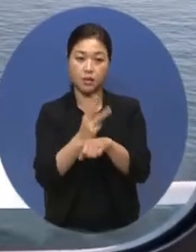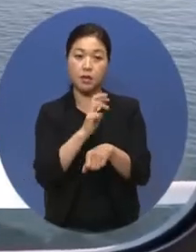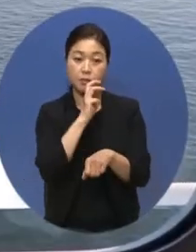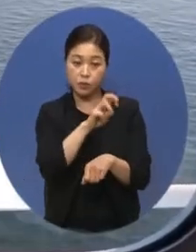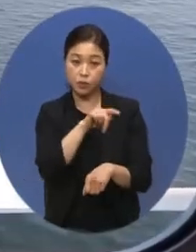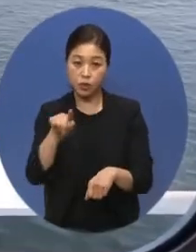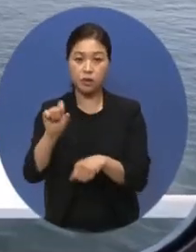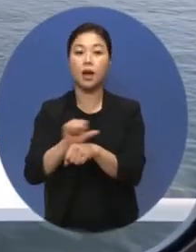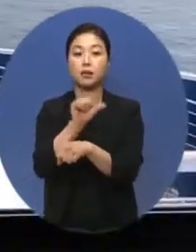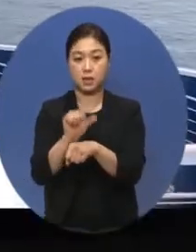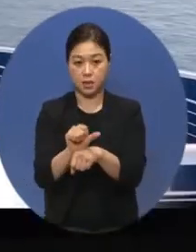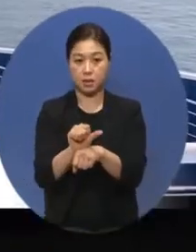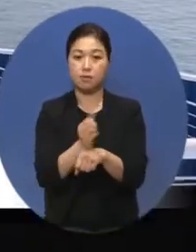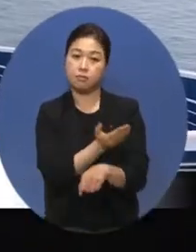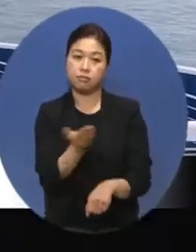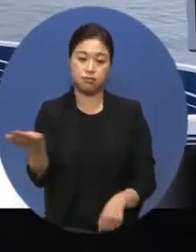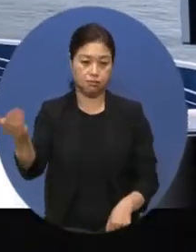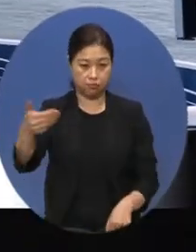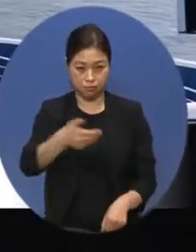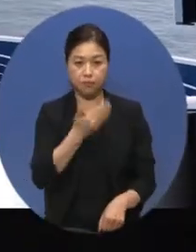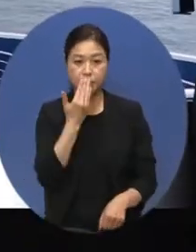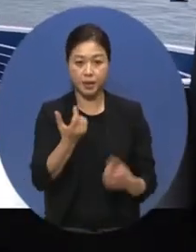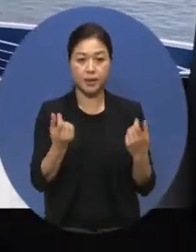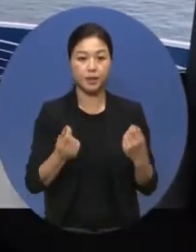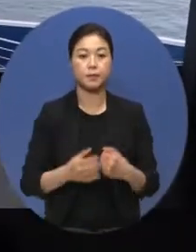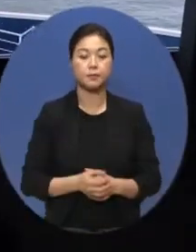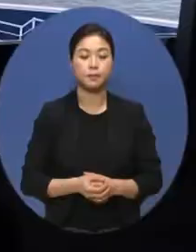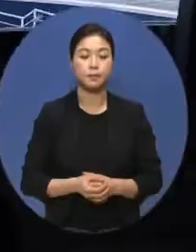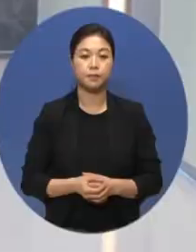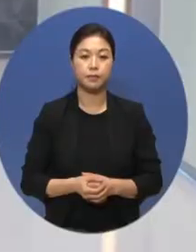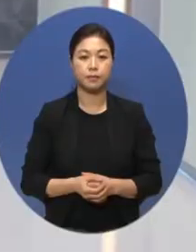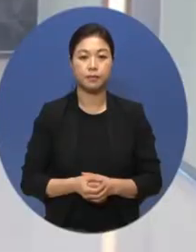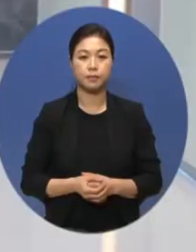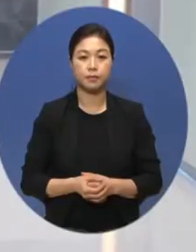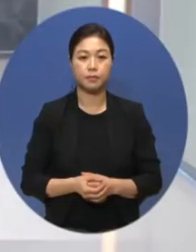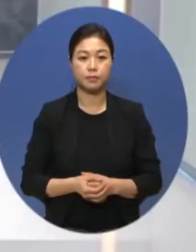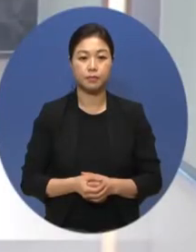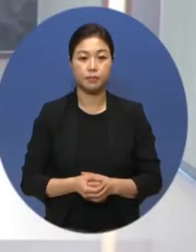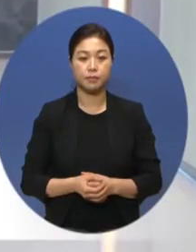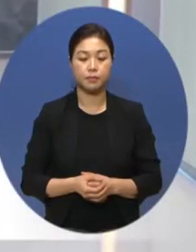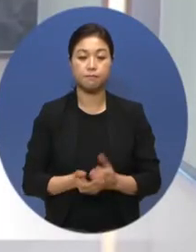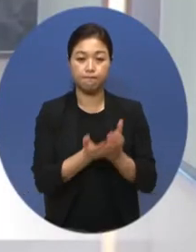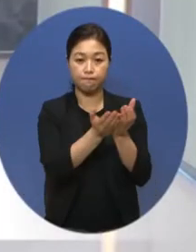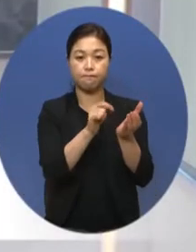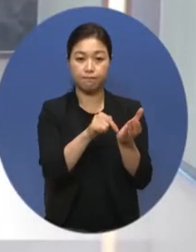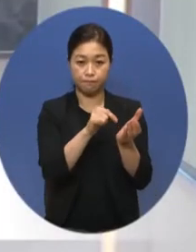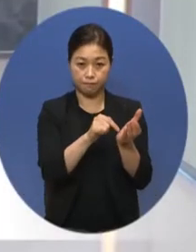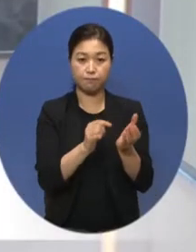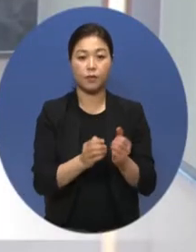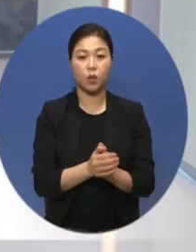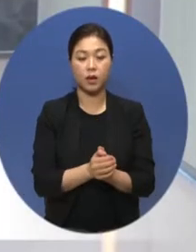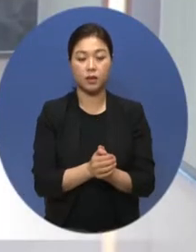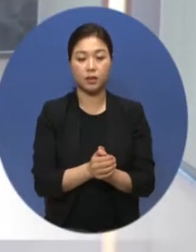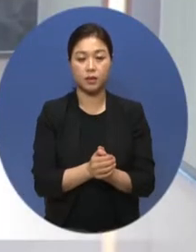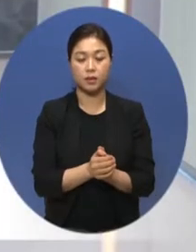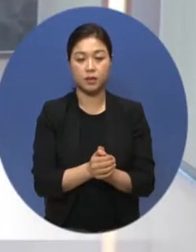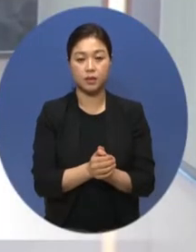30분에서 5시간의 소요 시간을 예상하고 있습니다. 이 선박은 모든